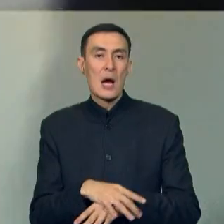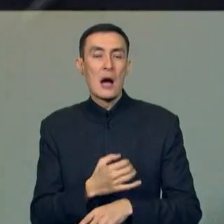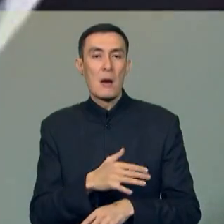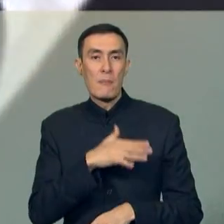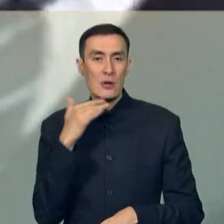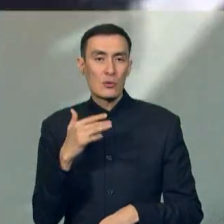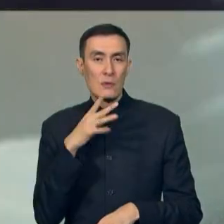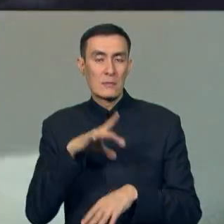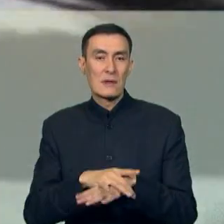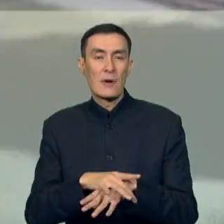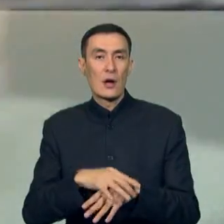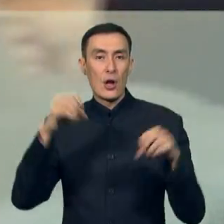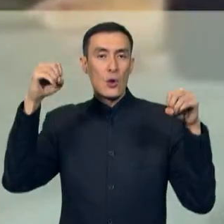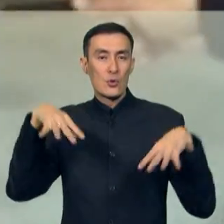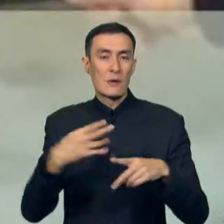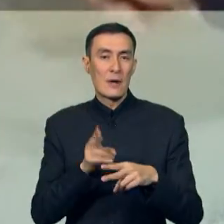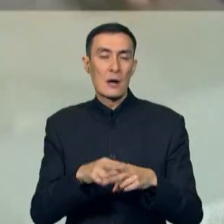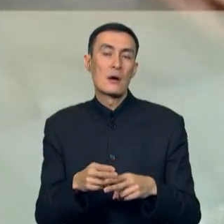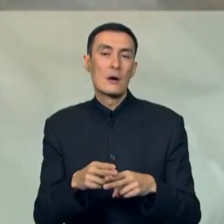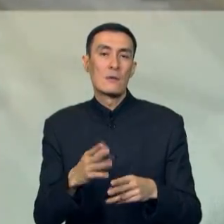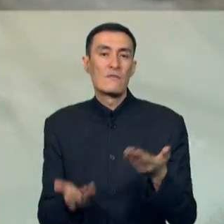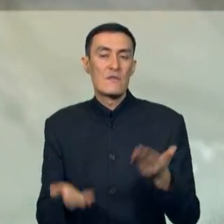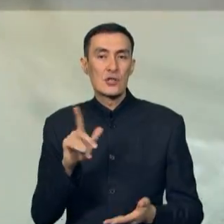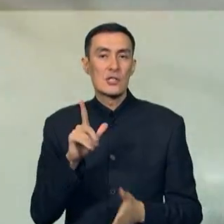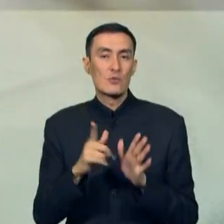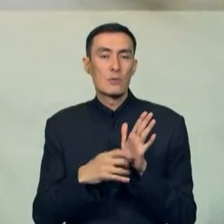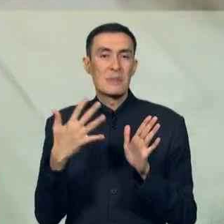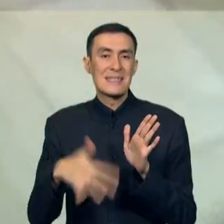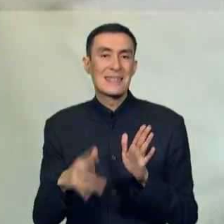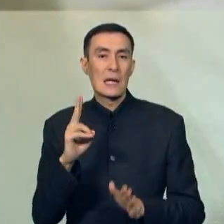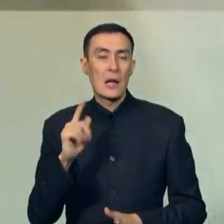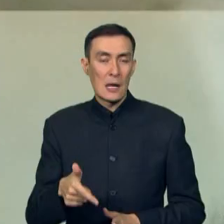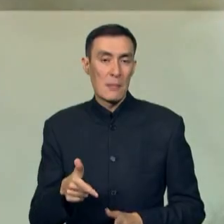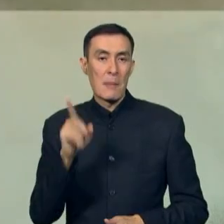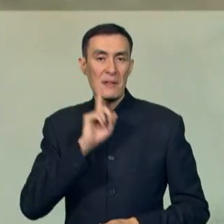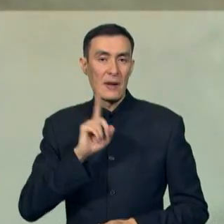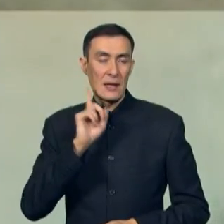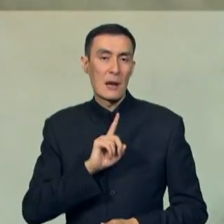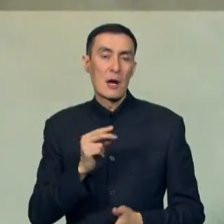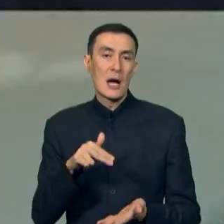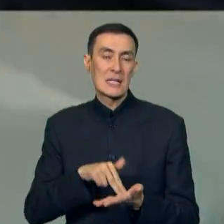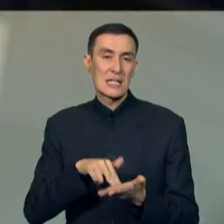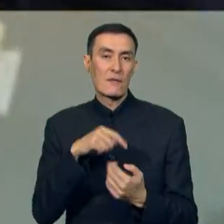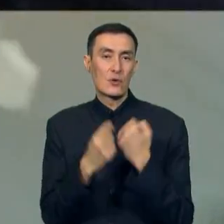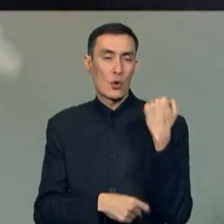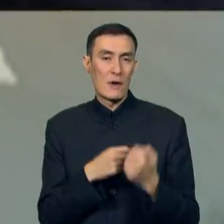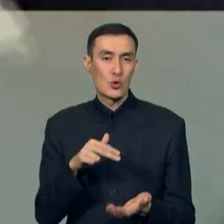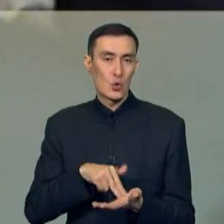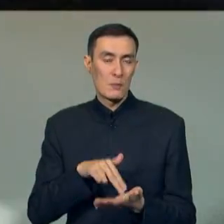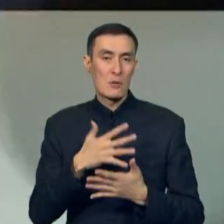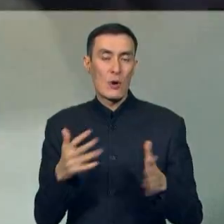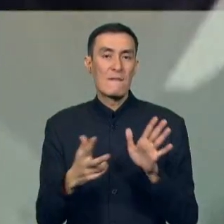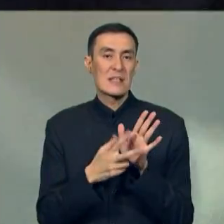незарегистрированных люстр их общий вес превышал 750 килограммов по предварительным оценкам сумма товара составила более